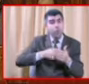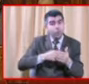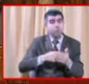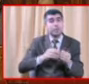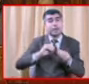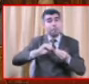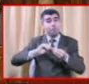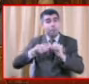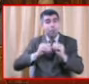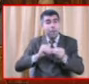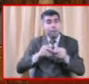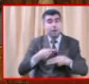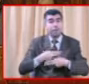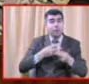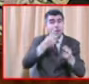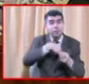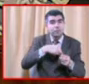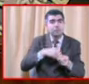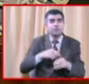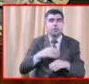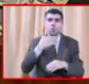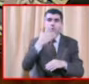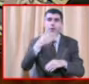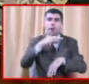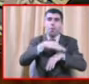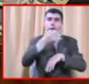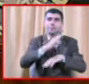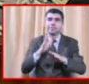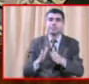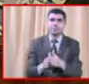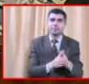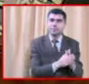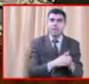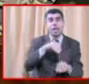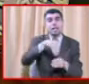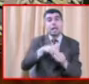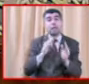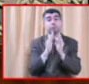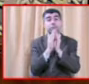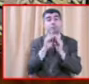التعامل معها لانها. شكرا السيد نائب. كلمه لفريق العدل والتنميه.